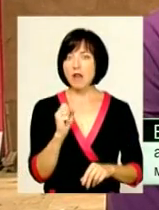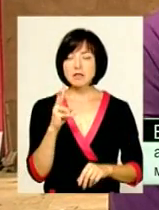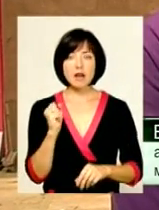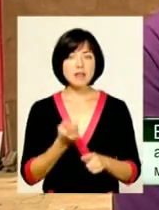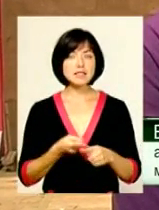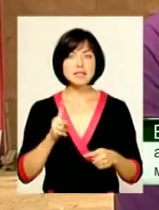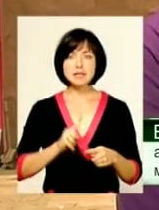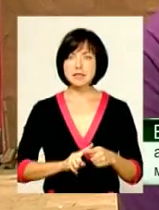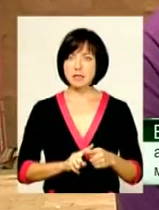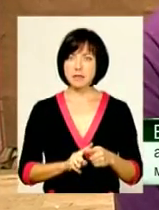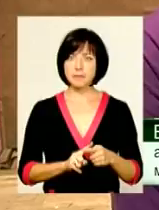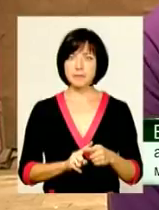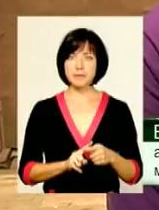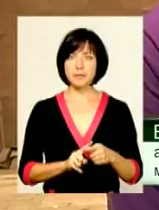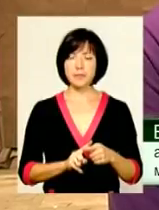досить,